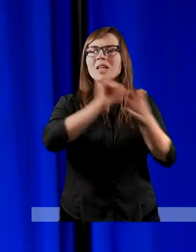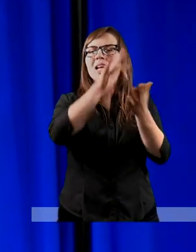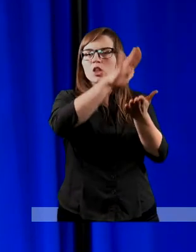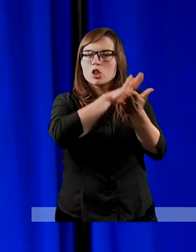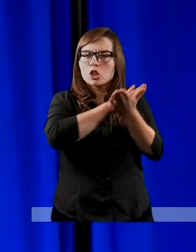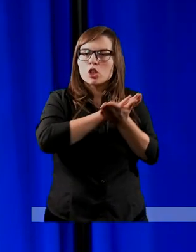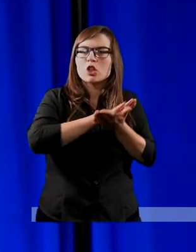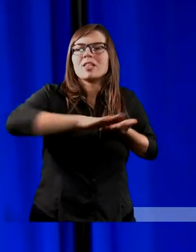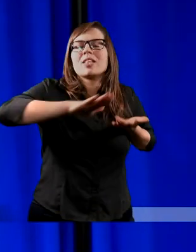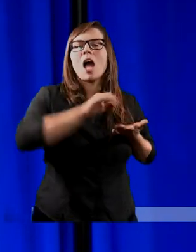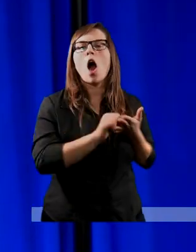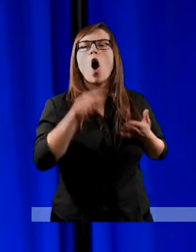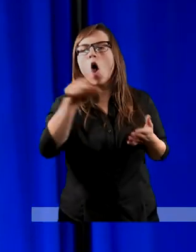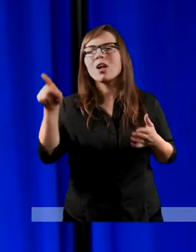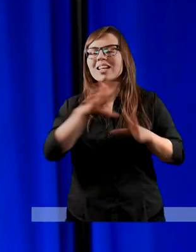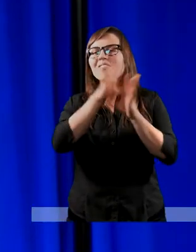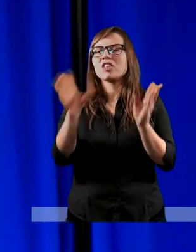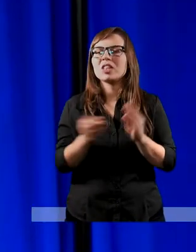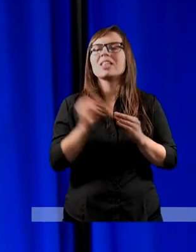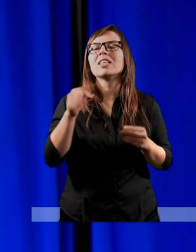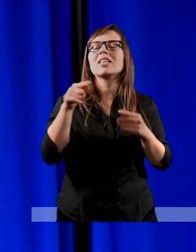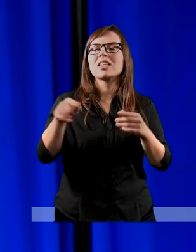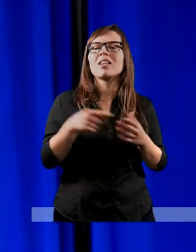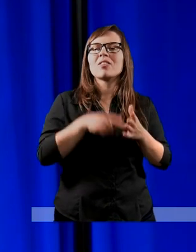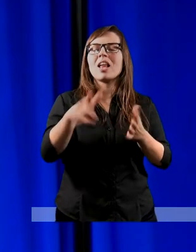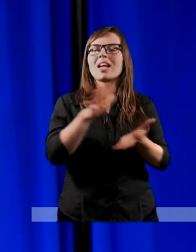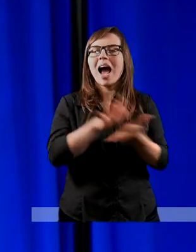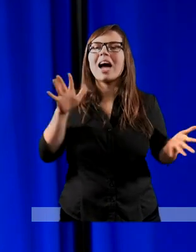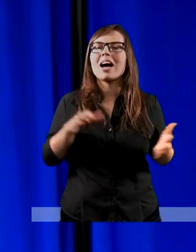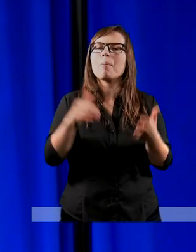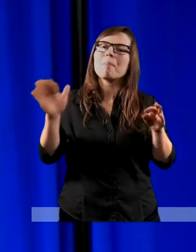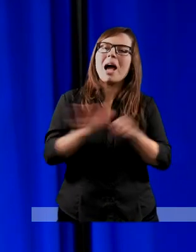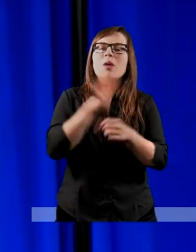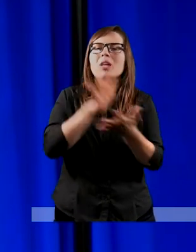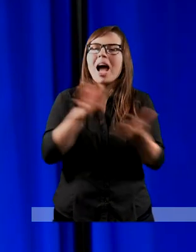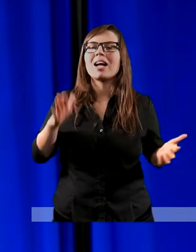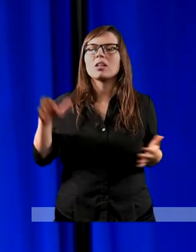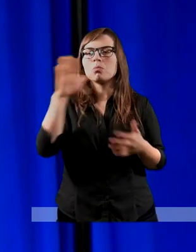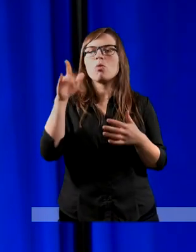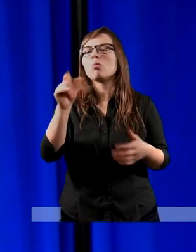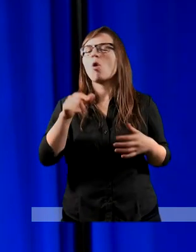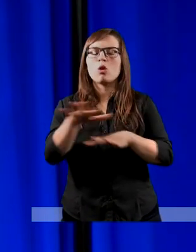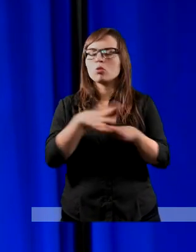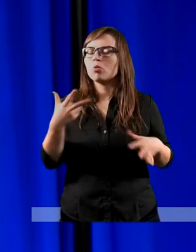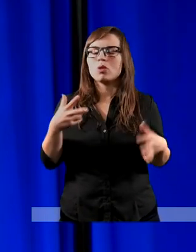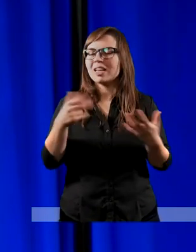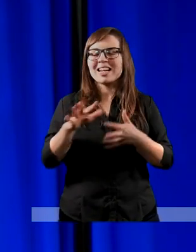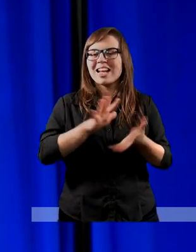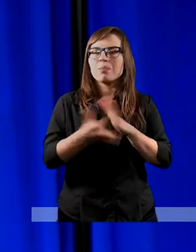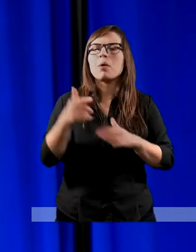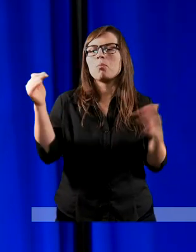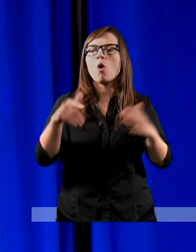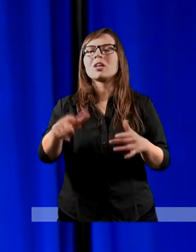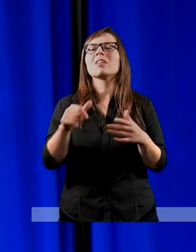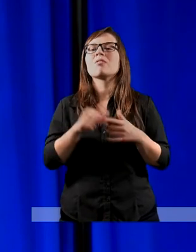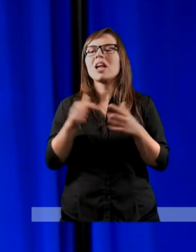czyste od nich wszystkich. I ten charakter, pełny charakter Boży, bo Bóg się nie zmienia, może się w